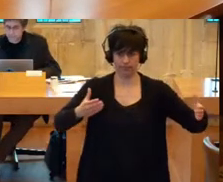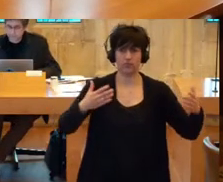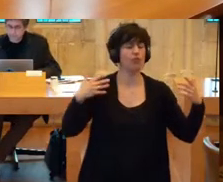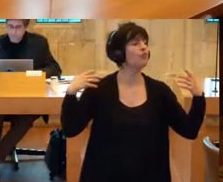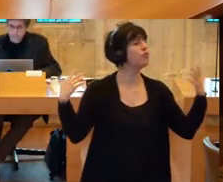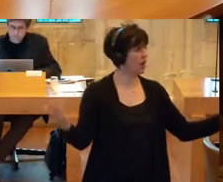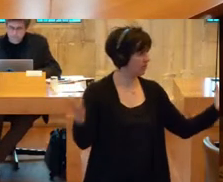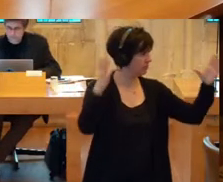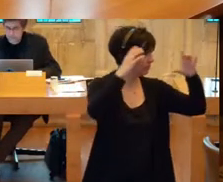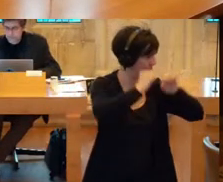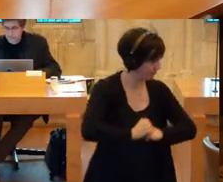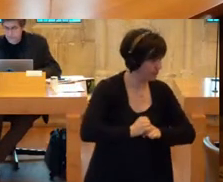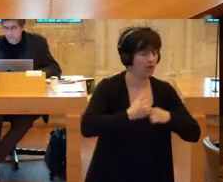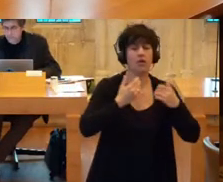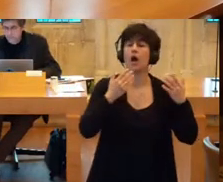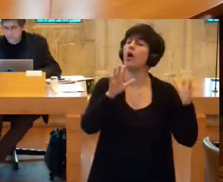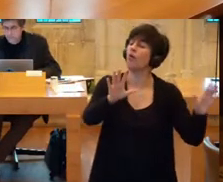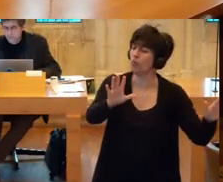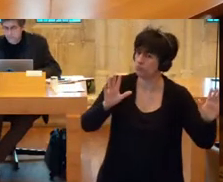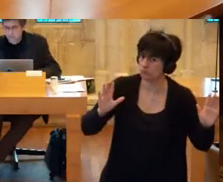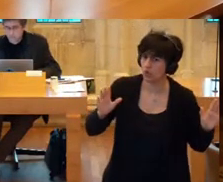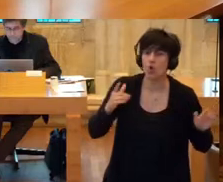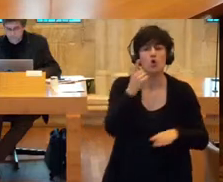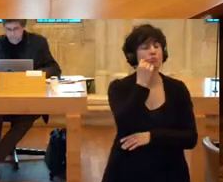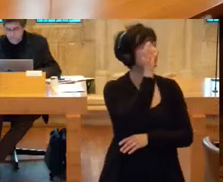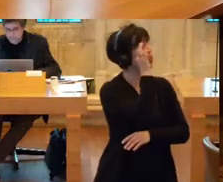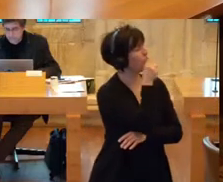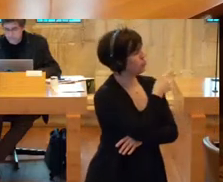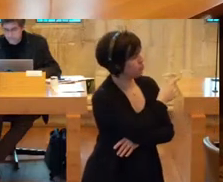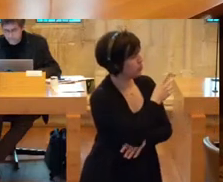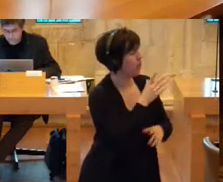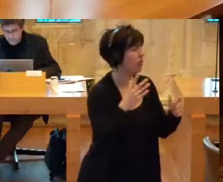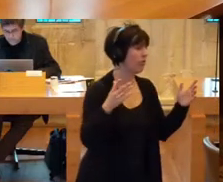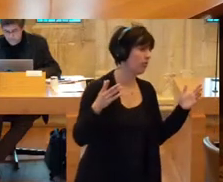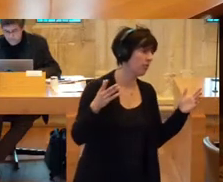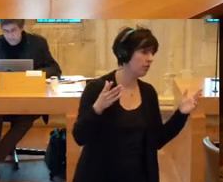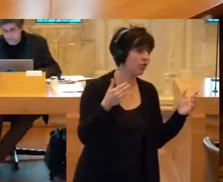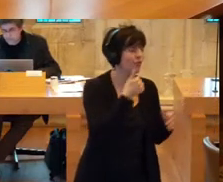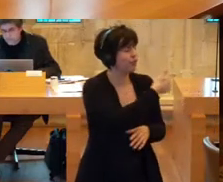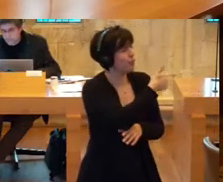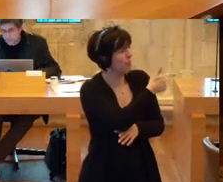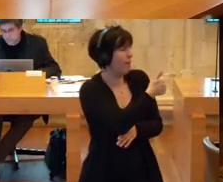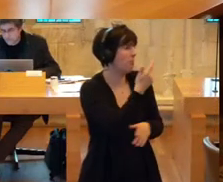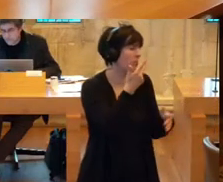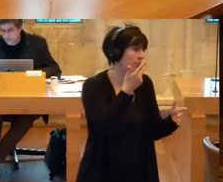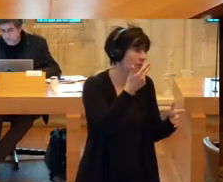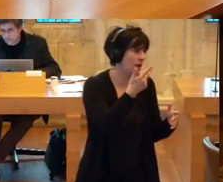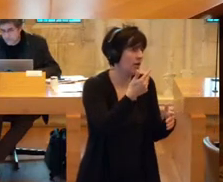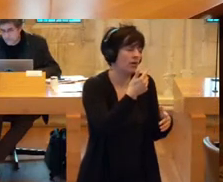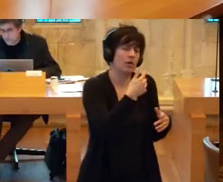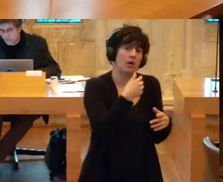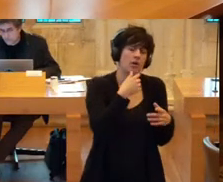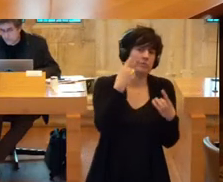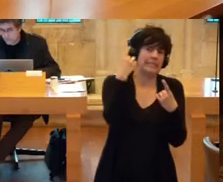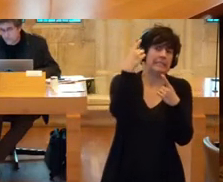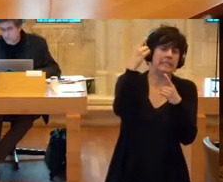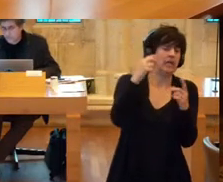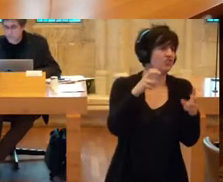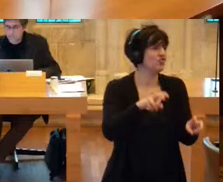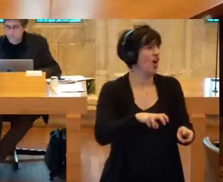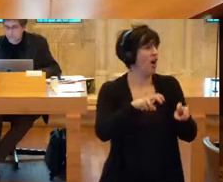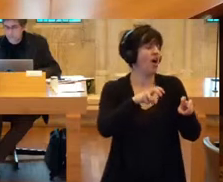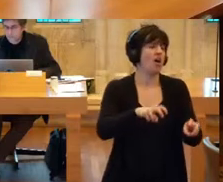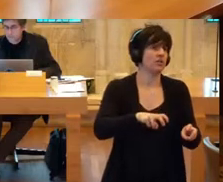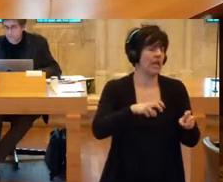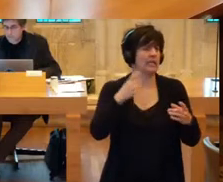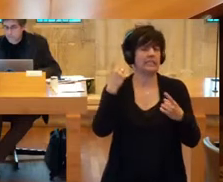Voilà. Là où d'ailleurs, Monsieur Lecoutour, effectivement, vous qui étiez qui êtes un fervent défenseur des jardins, mais on va y venir tout à l'heure